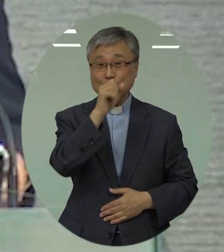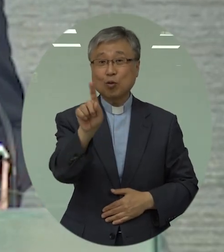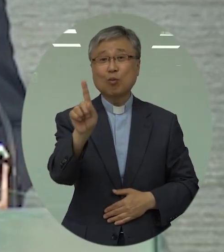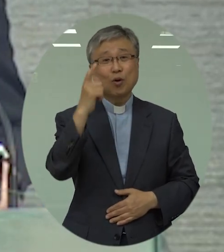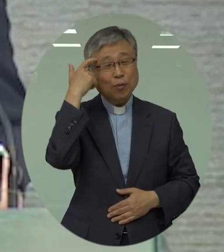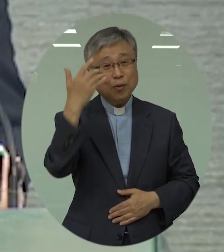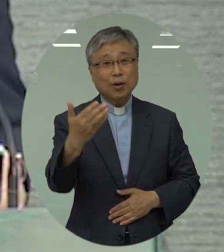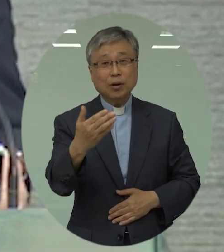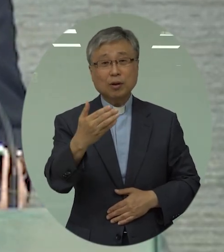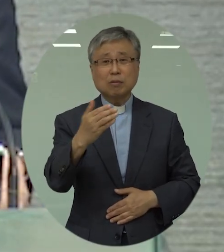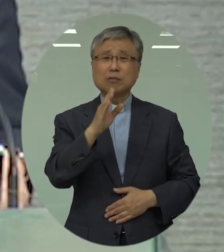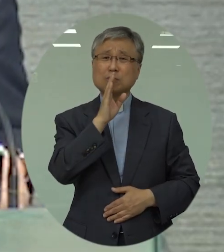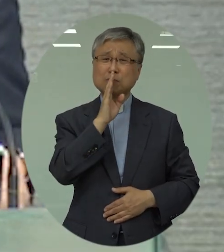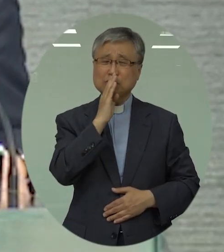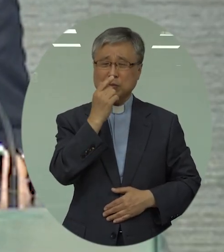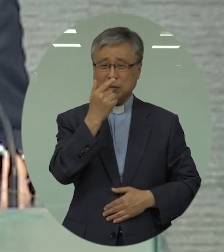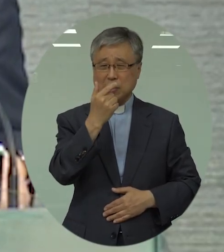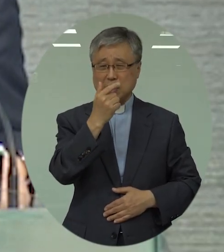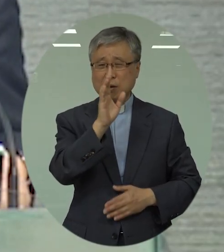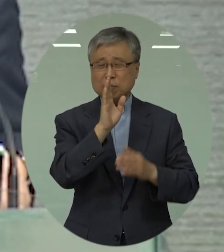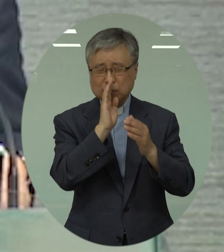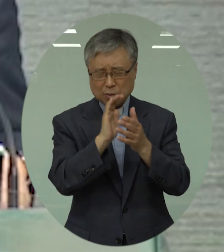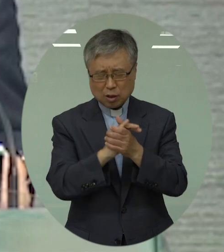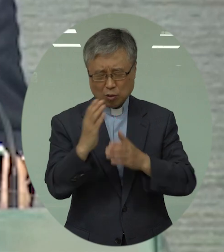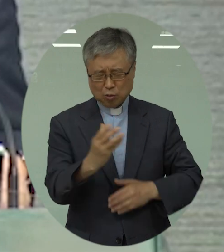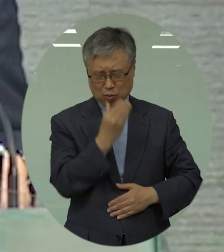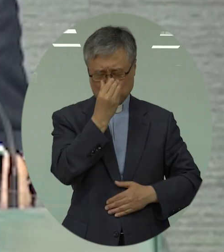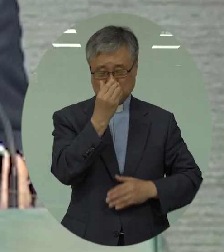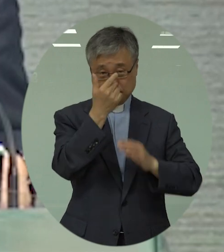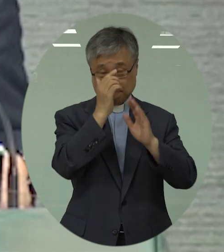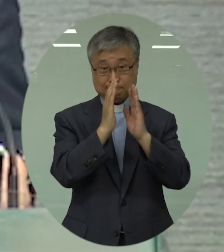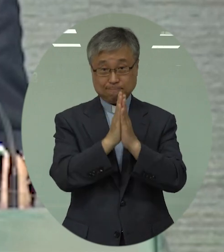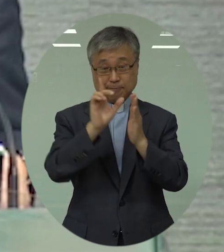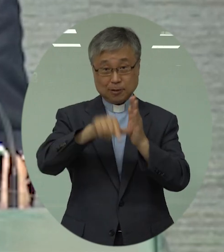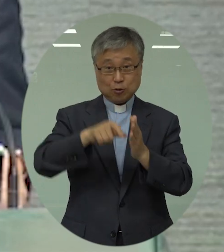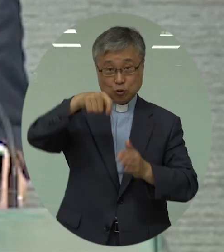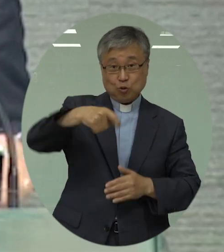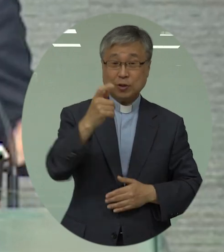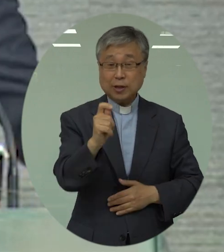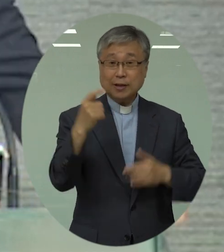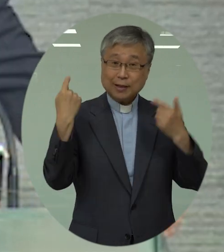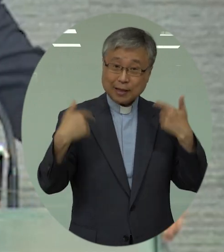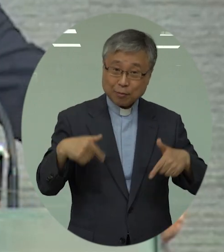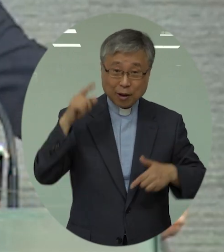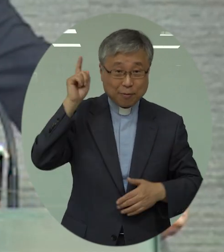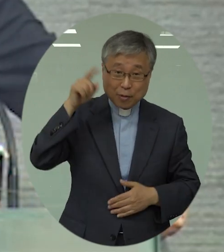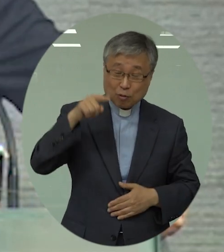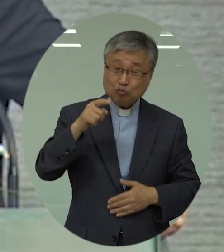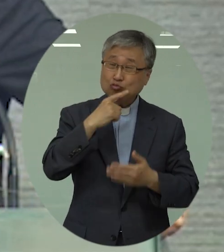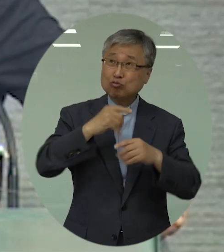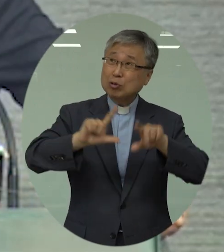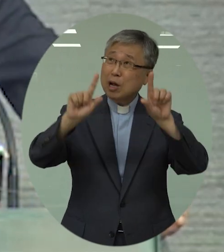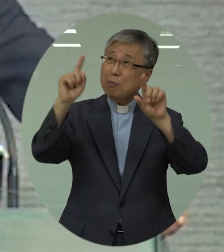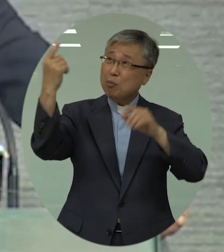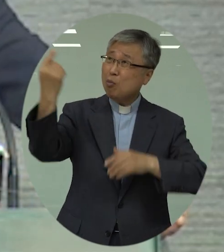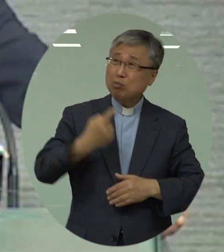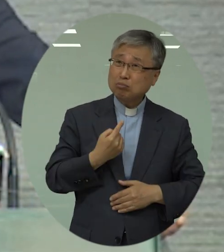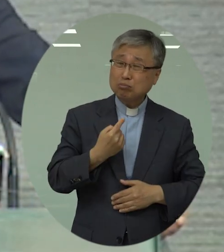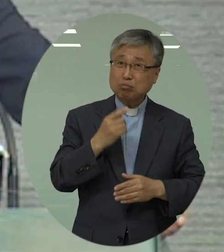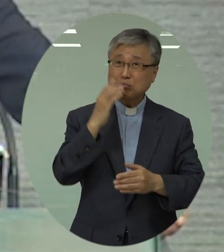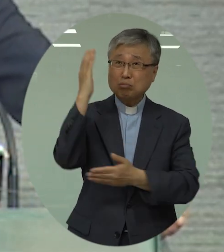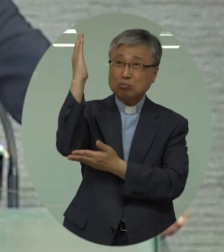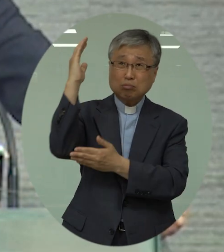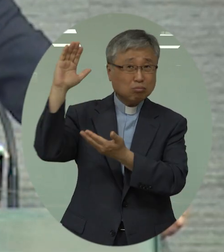뭐냐면 경건의 시간이에요. 큐티예요. 그래서 날마다 주일날 한번 와서 목사님 설교 한번 듣고 가는